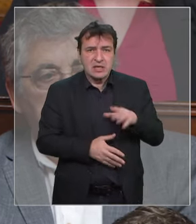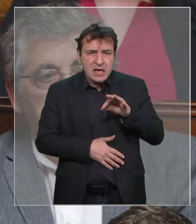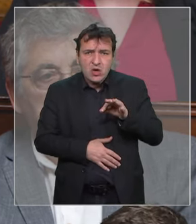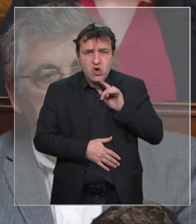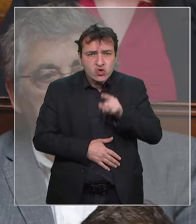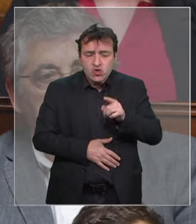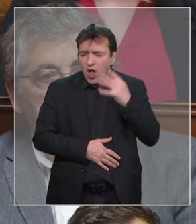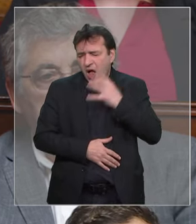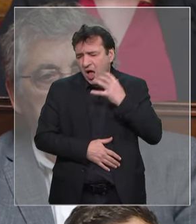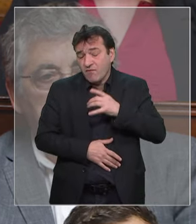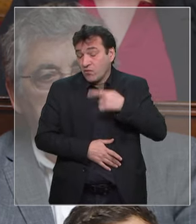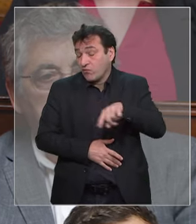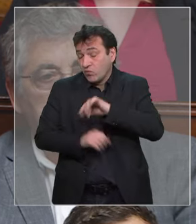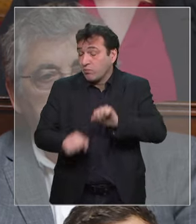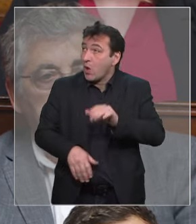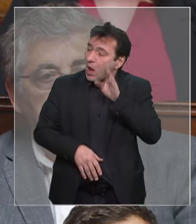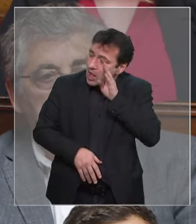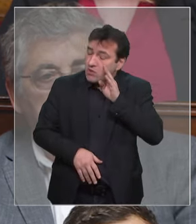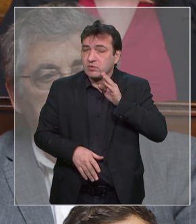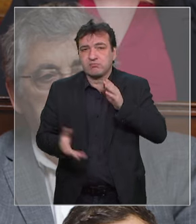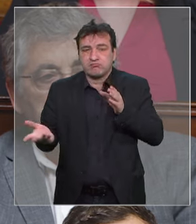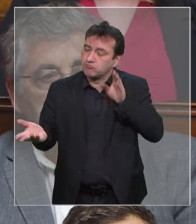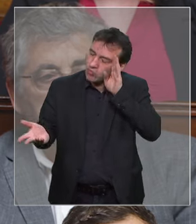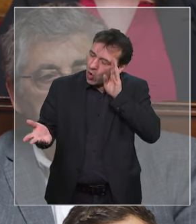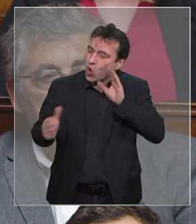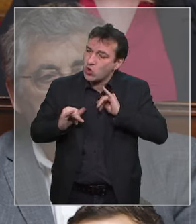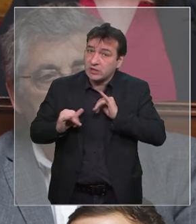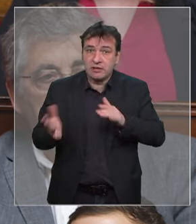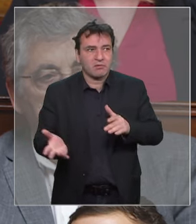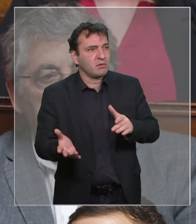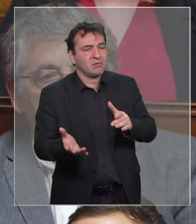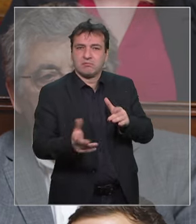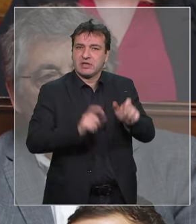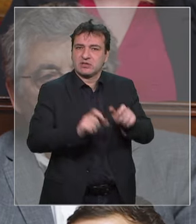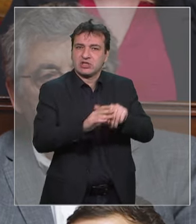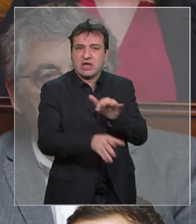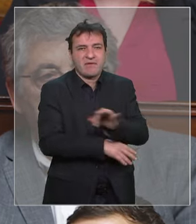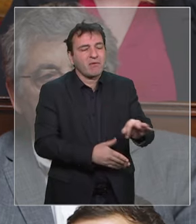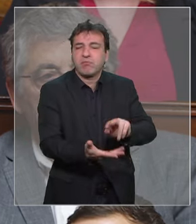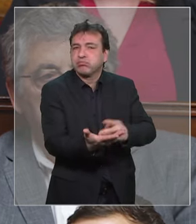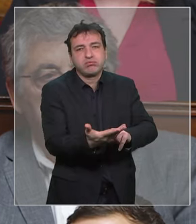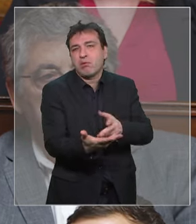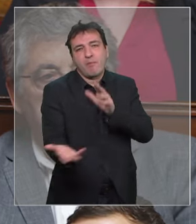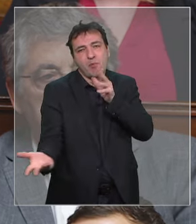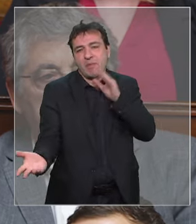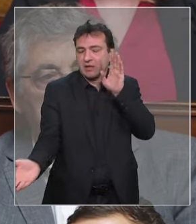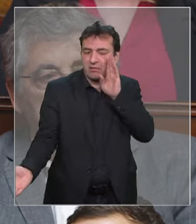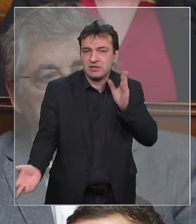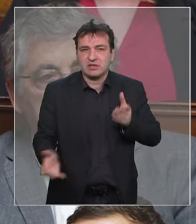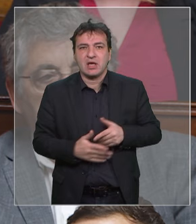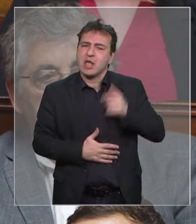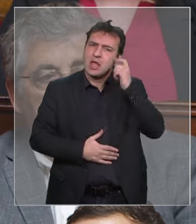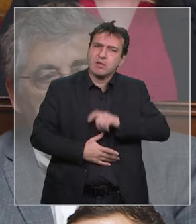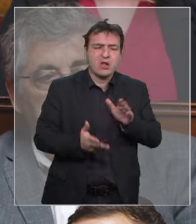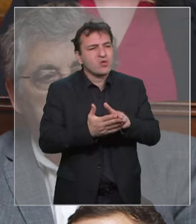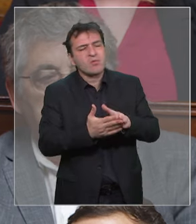la nuit, mais les Français n'y arrivent plus. Combien m'écrivent parce qu'ils n'en peuvent plus de votre lâcheté ? Emmanuel Macron a demandé le